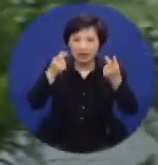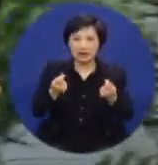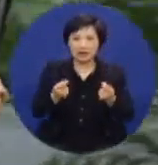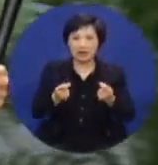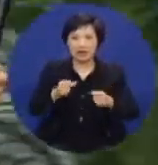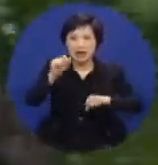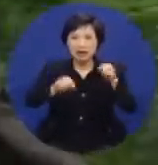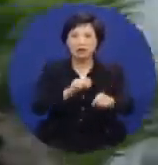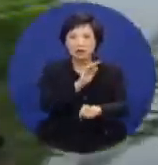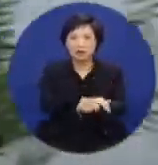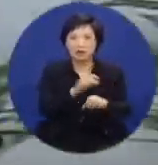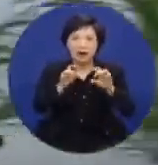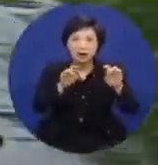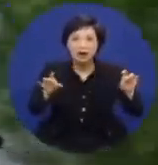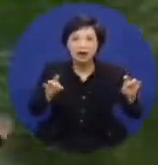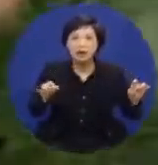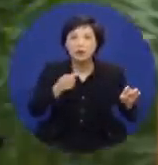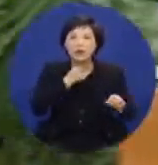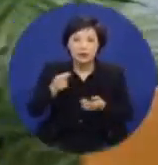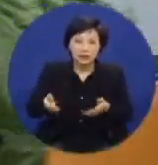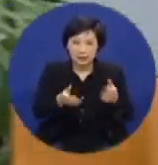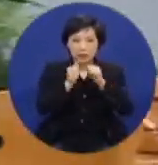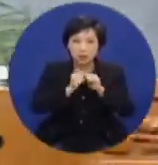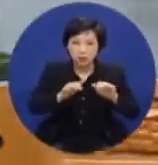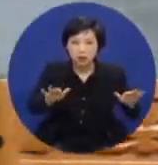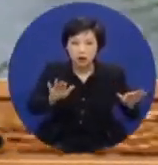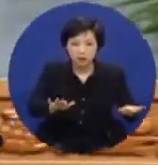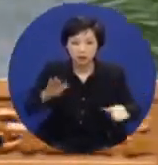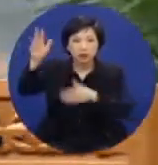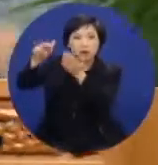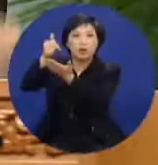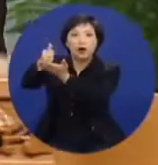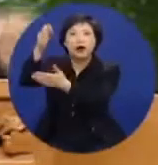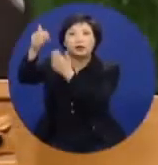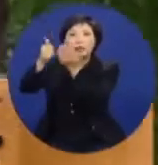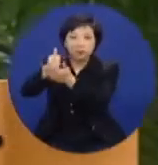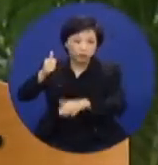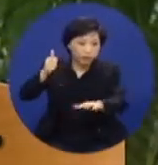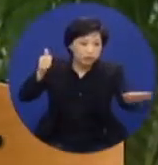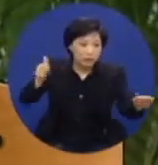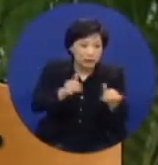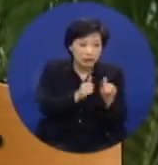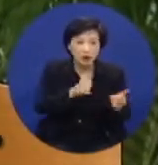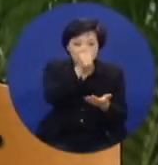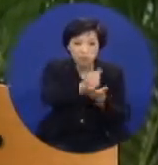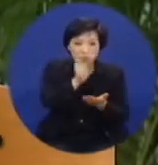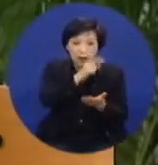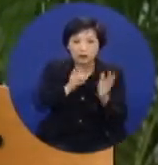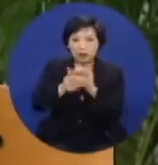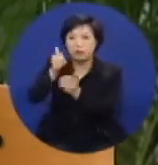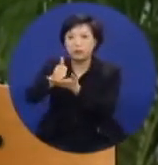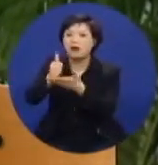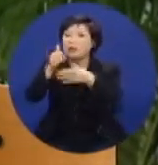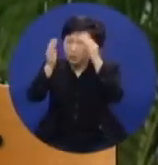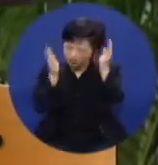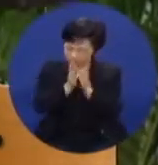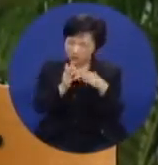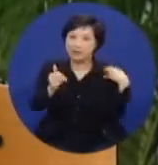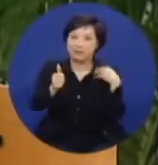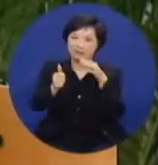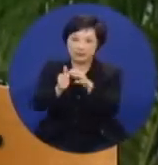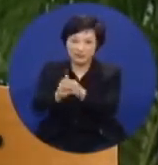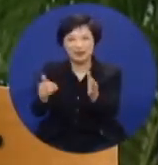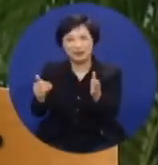역학이 채 길로 갔거늘 여호와께서는 우리 무리의 체 약을 그에게 담당시키셨도다